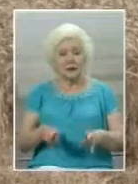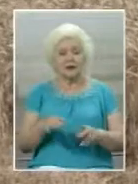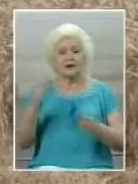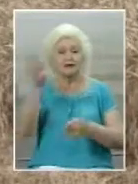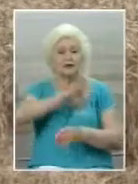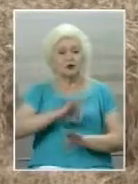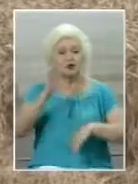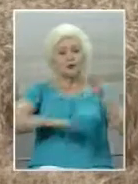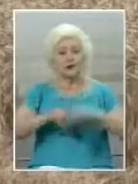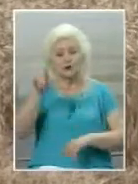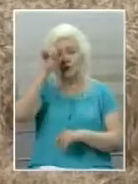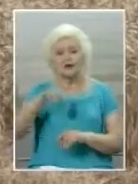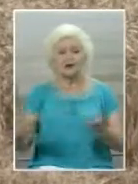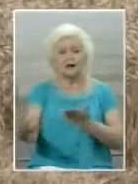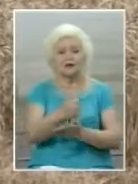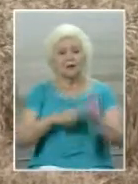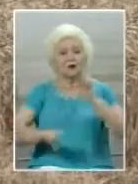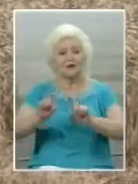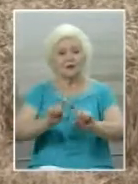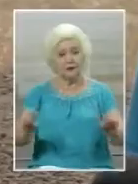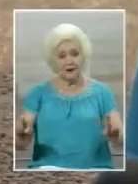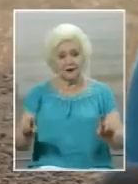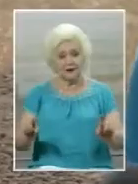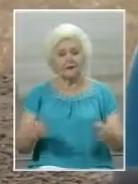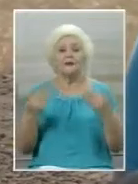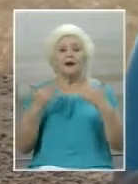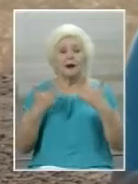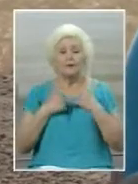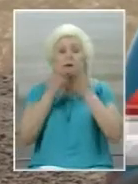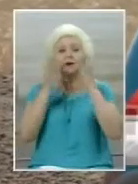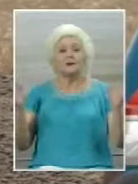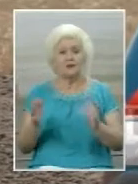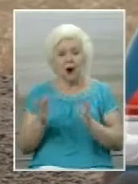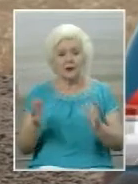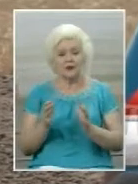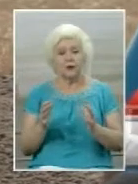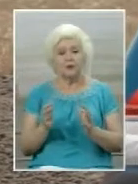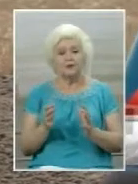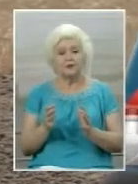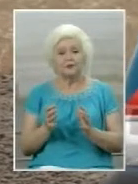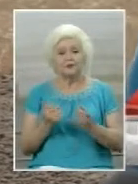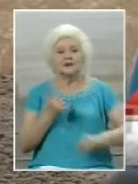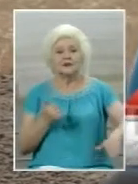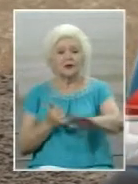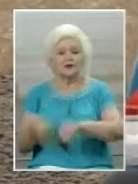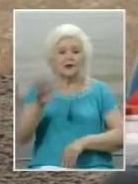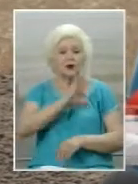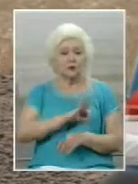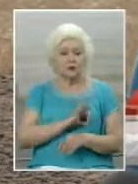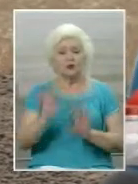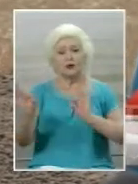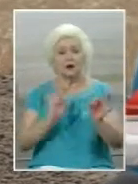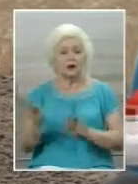на практиці знання, здобуті в університеті. Ми дбаємо за землю, використовуючи